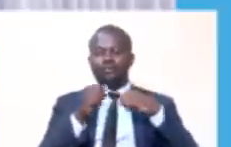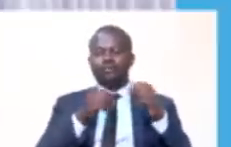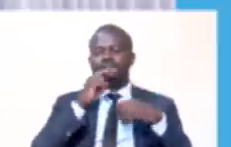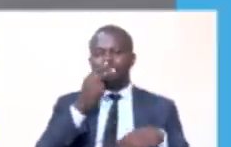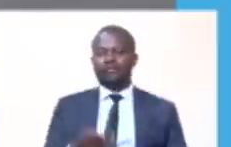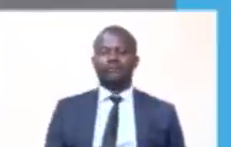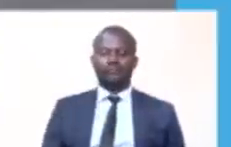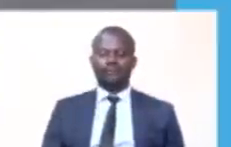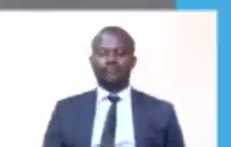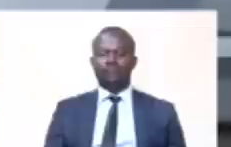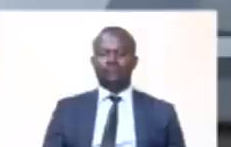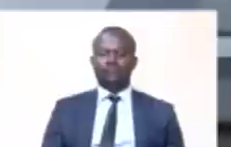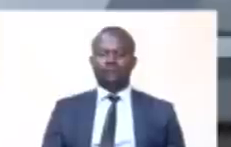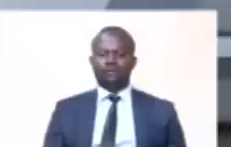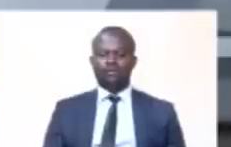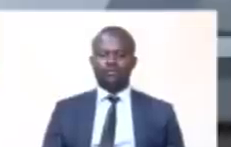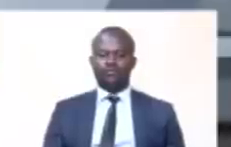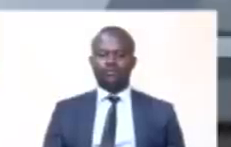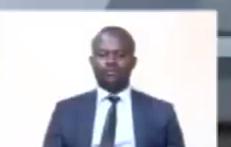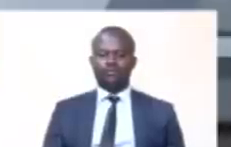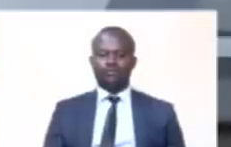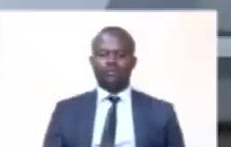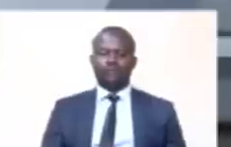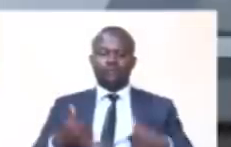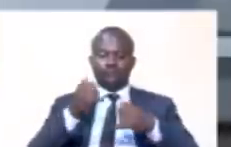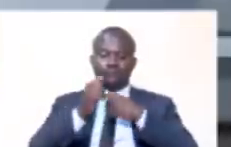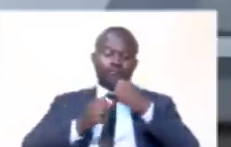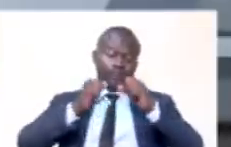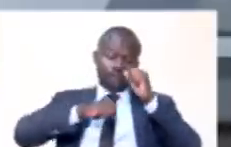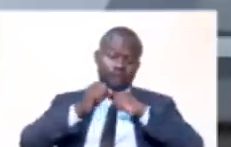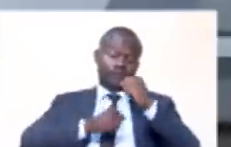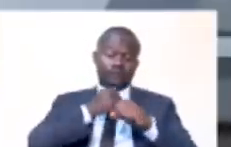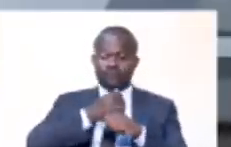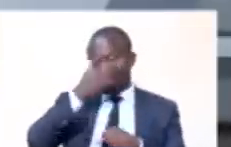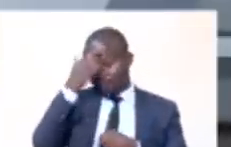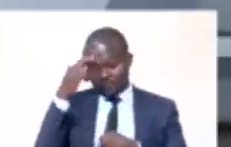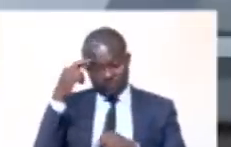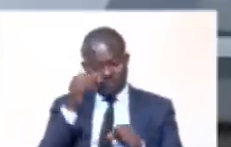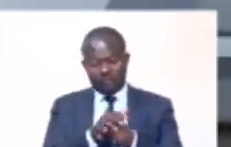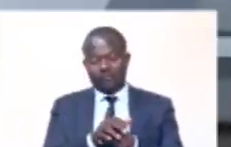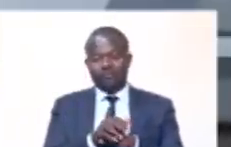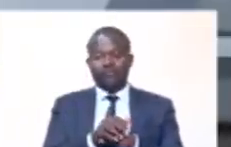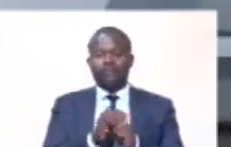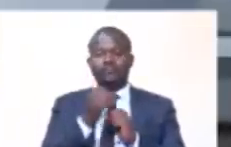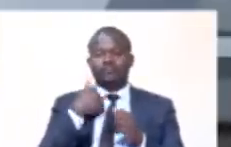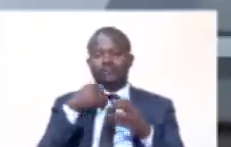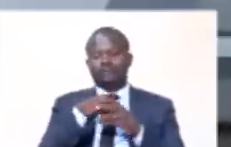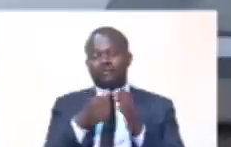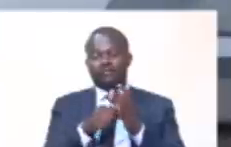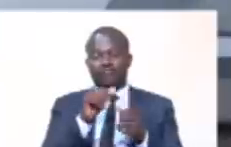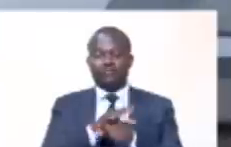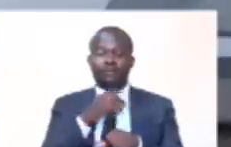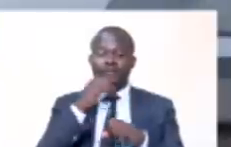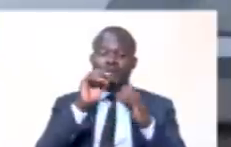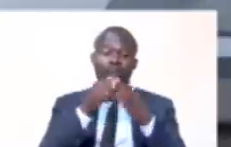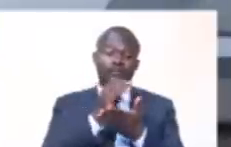muri amagambo. Urabona ko shampiyona y'uyu mwaka ni shampiyona ikomeye, fite anje nyinshi. Uramutse uvuze